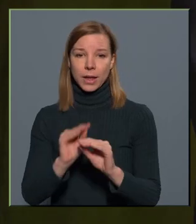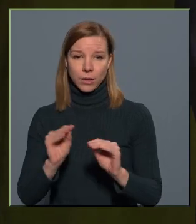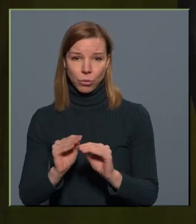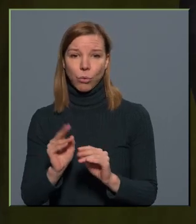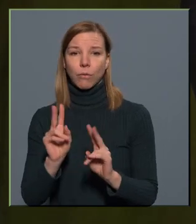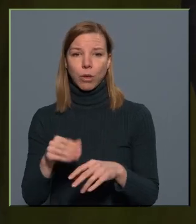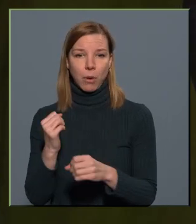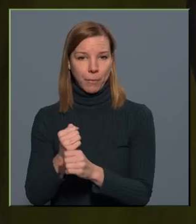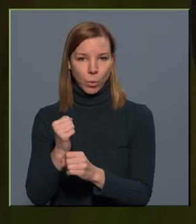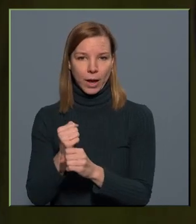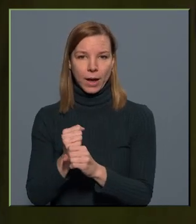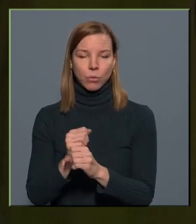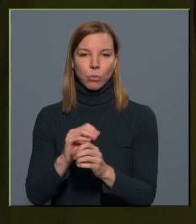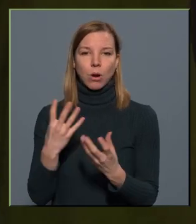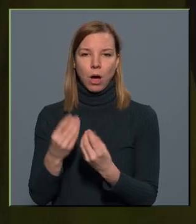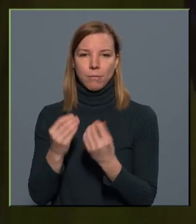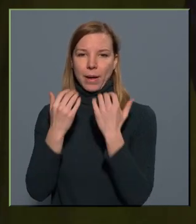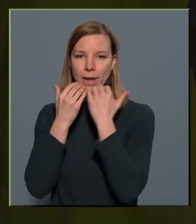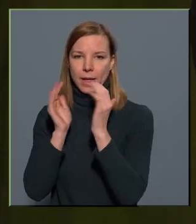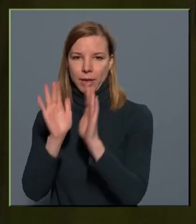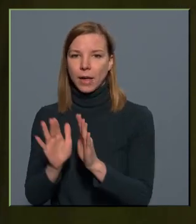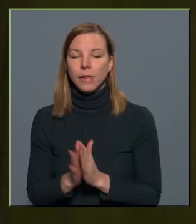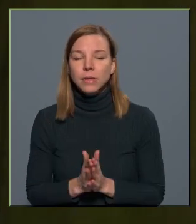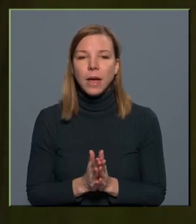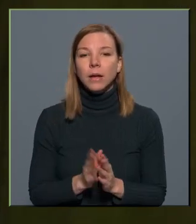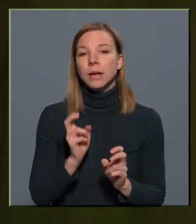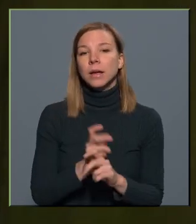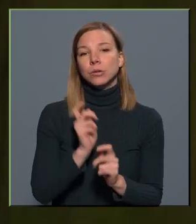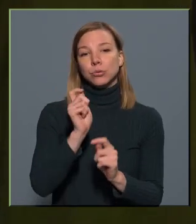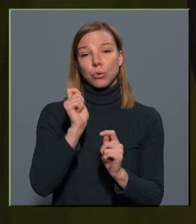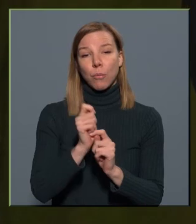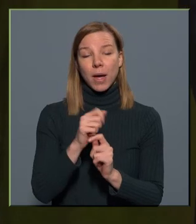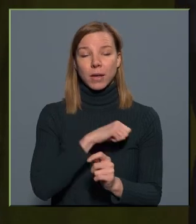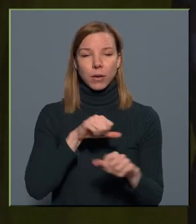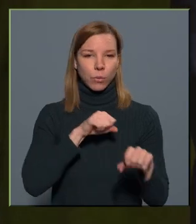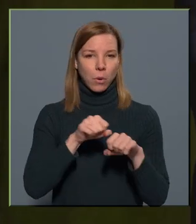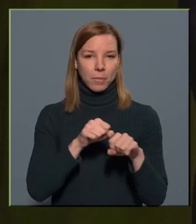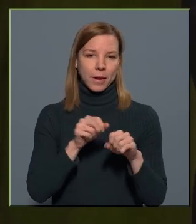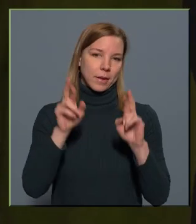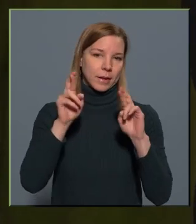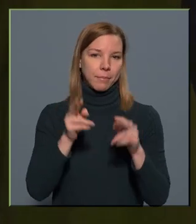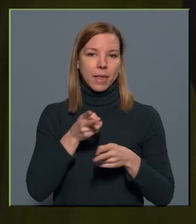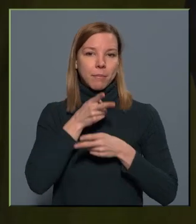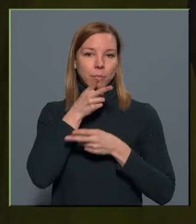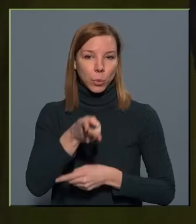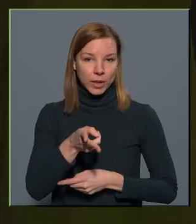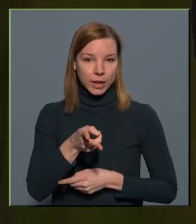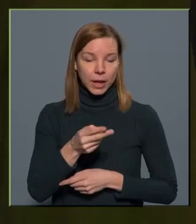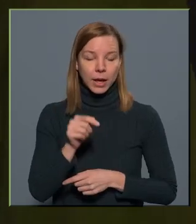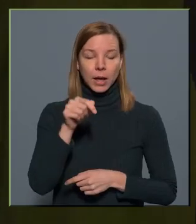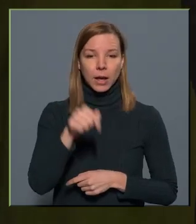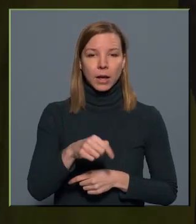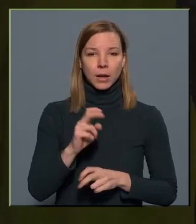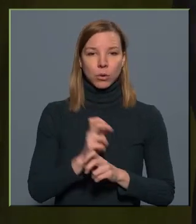is hálálták, és remélem, hogy Kőbánya önkormányzatnál is büszkék a Kőbánya sportklubra, mint ahogy mi is büszkék vagyunk, hogy egy